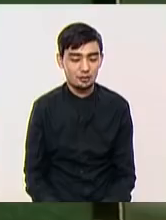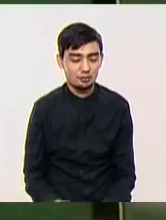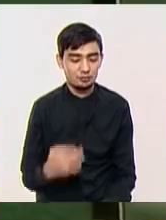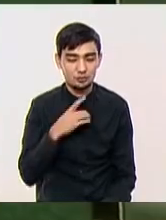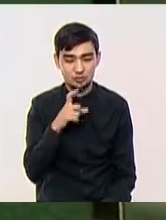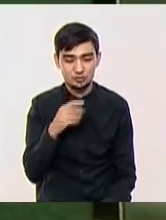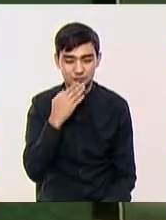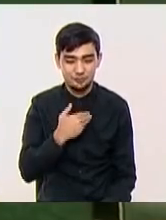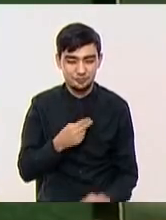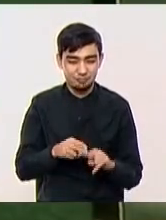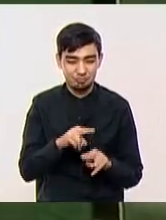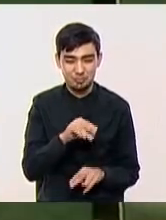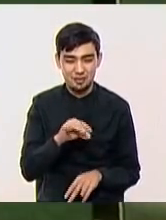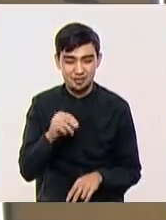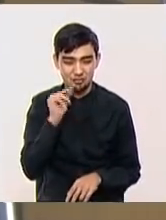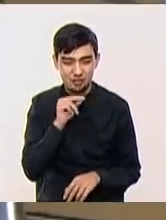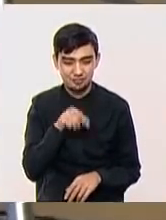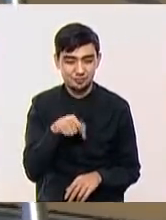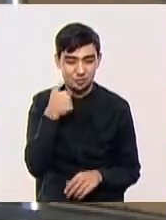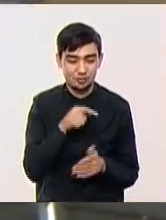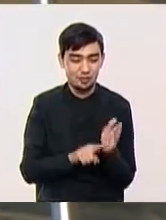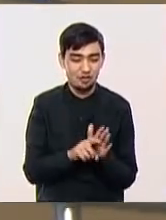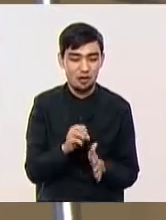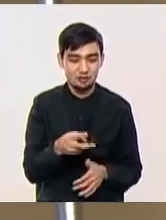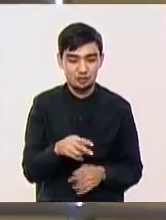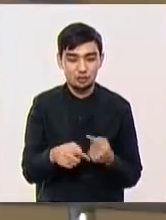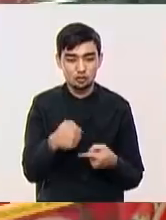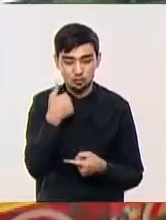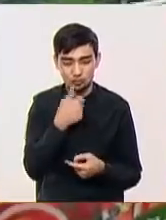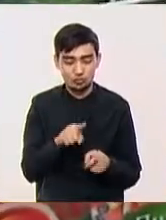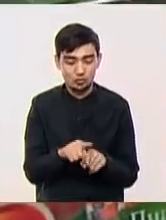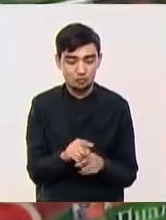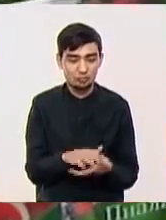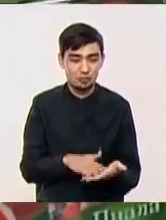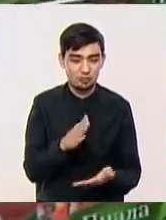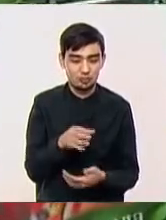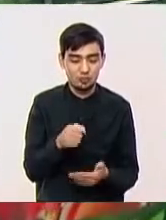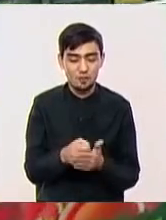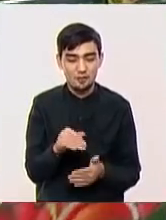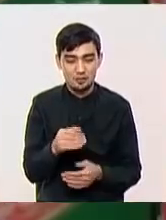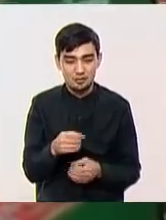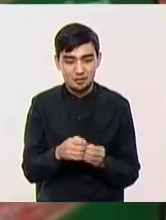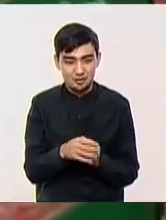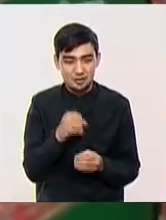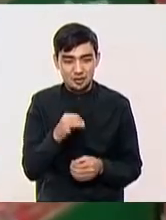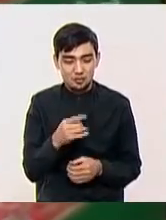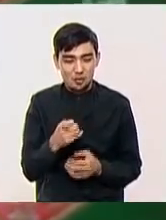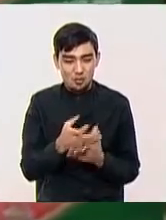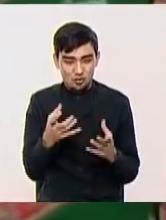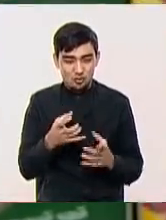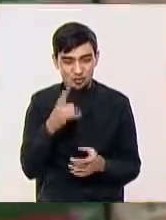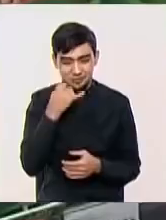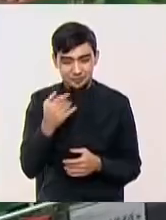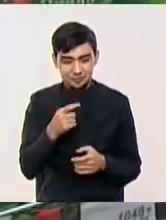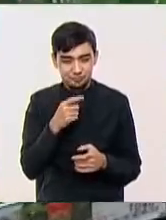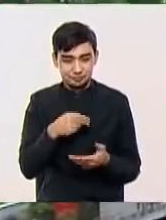Көпшіліктің сүйіп тұтынатын пиала бренді биыл бастаған акциясын келесі жылда жалғастырады. Ақпанға дейін апта сайын 100 қазақстандық қаржылық